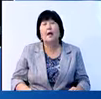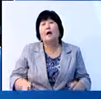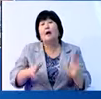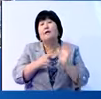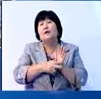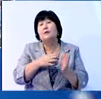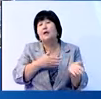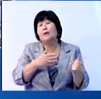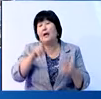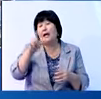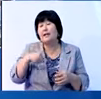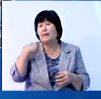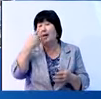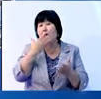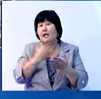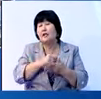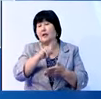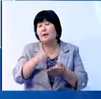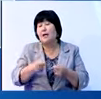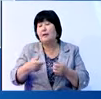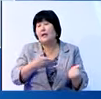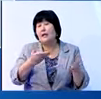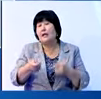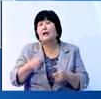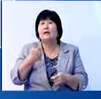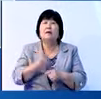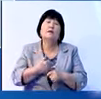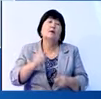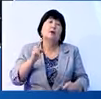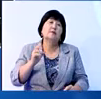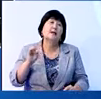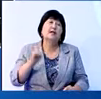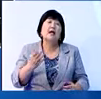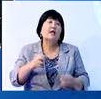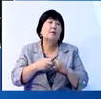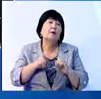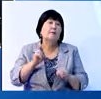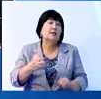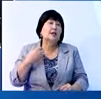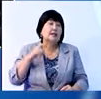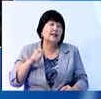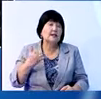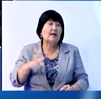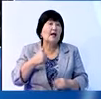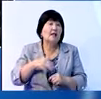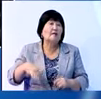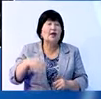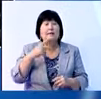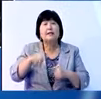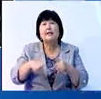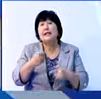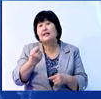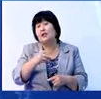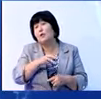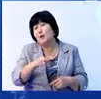Восьмичасовой прием граждан по личным вопросам провел аким области Коншпек Искаков. С какими проблемами пришли кызылординцы к главе региона, смотрите через